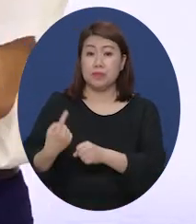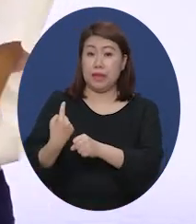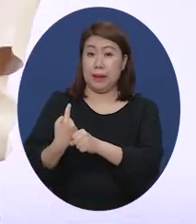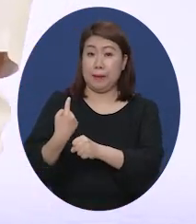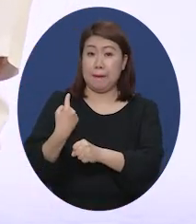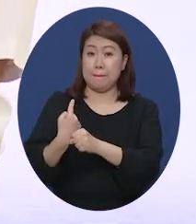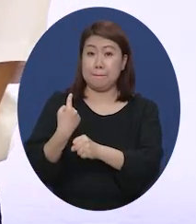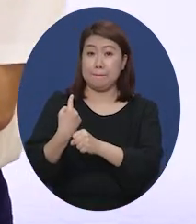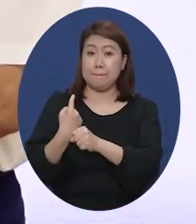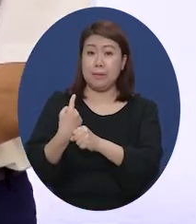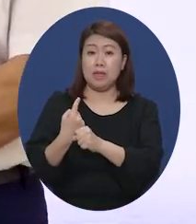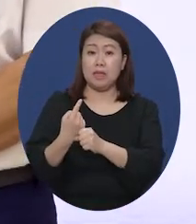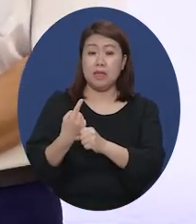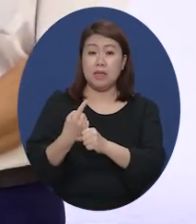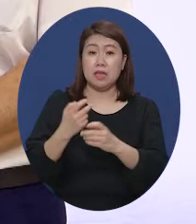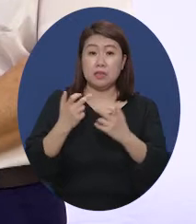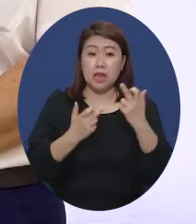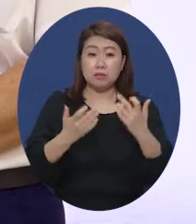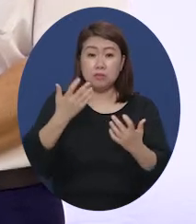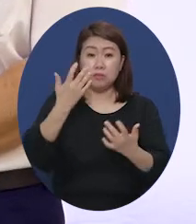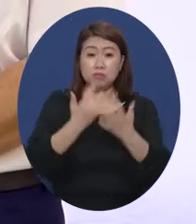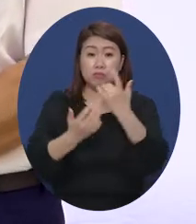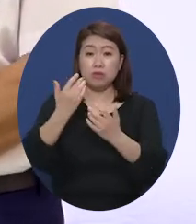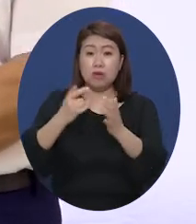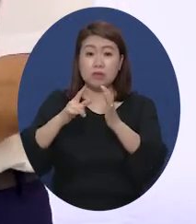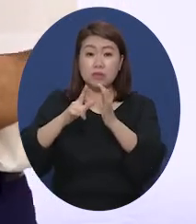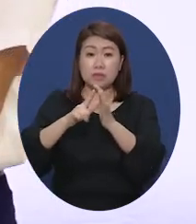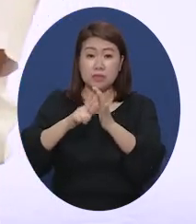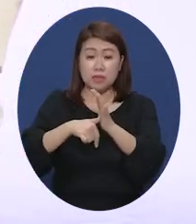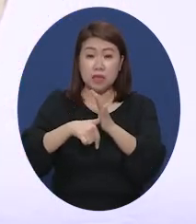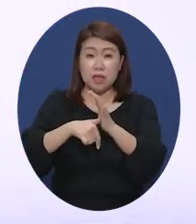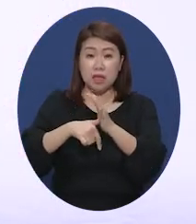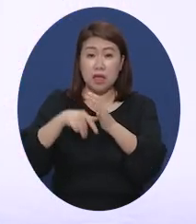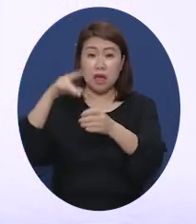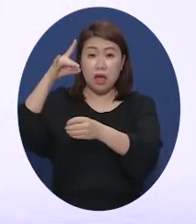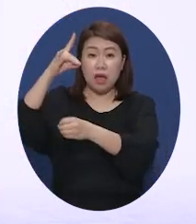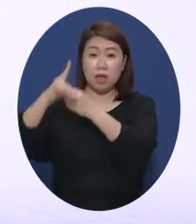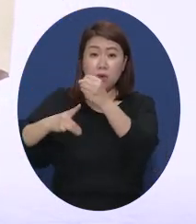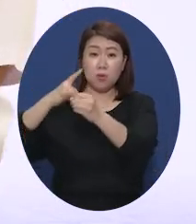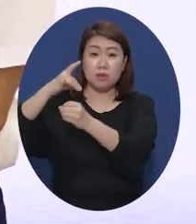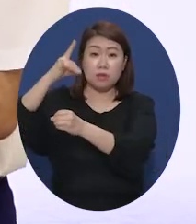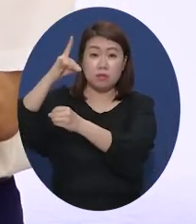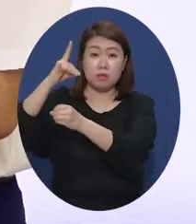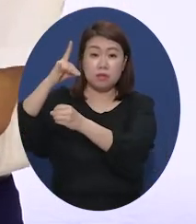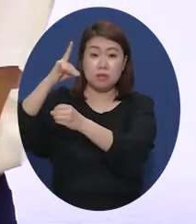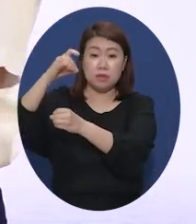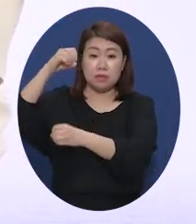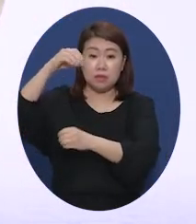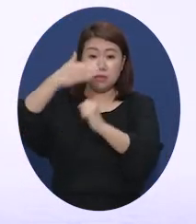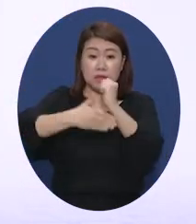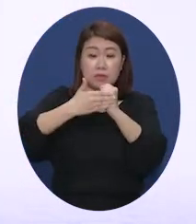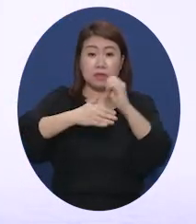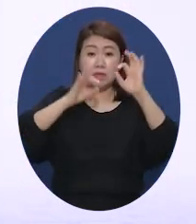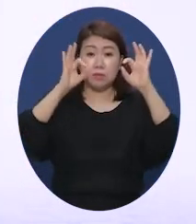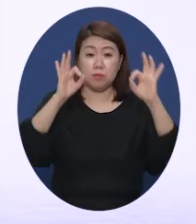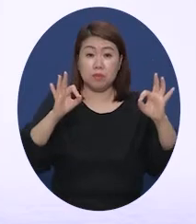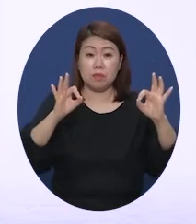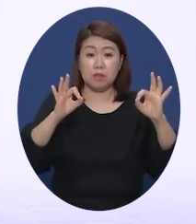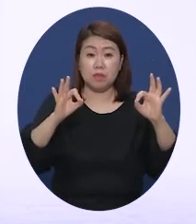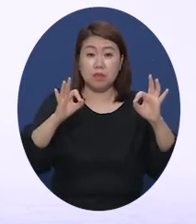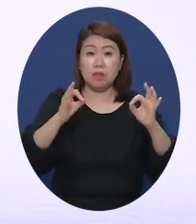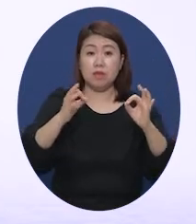지금 작년도 그렇게 가장 산불이 많이 나던 시점에 나사 인공위성 사진이 나왔는데 보면은 이제